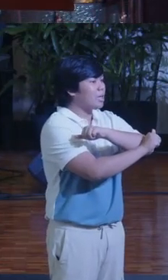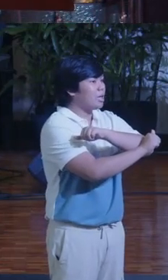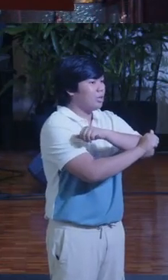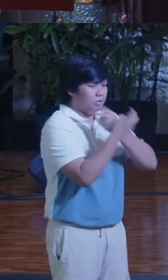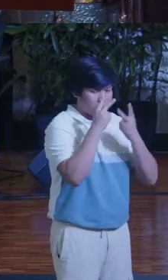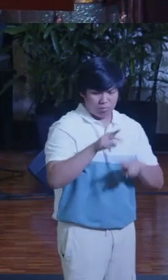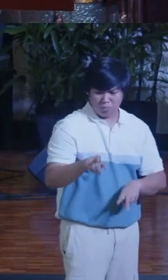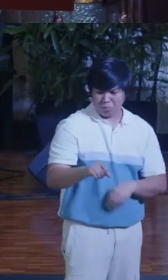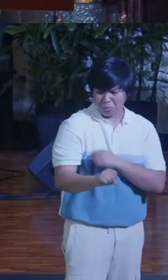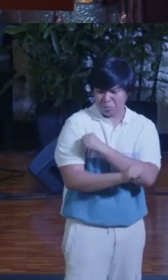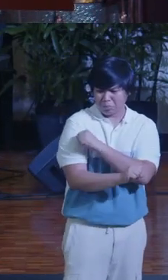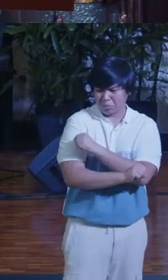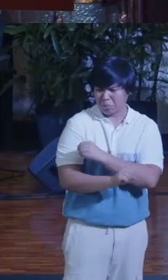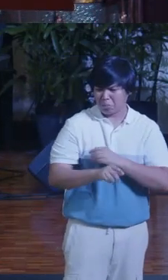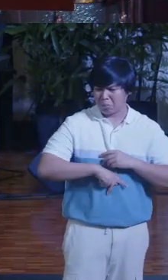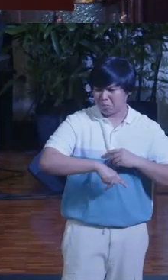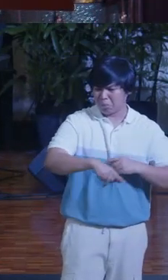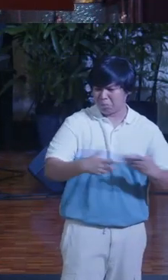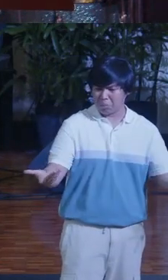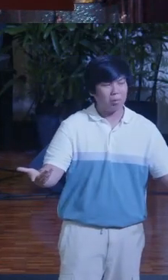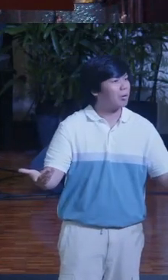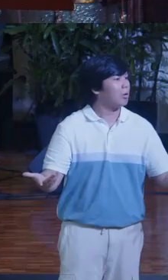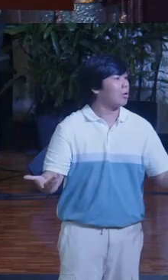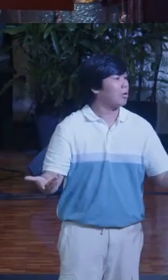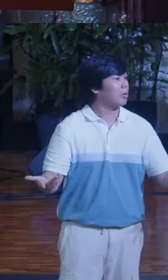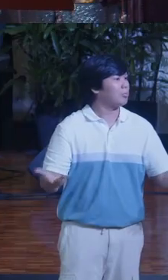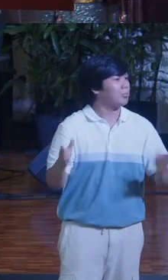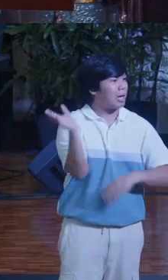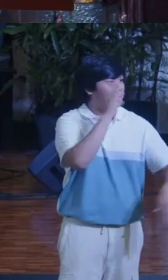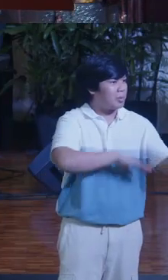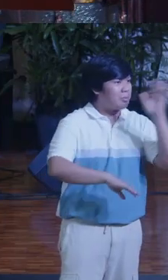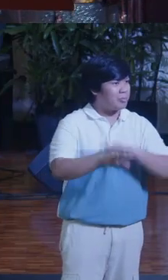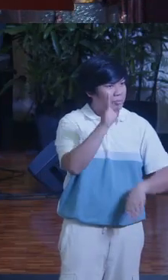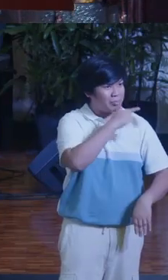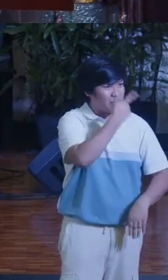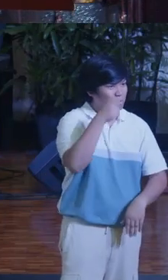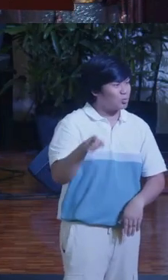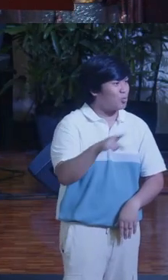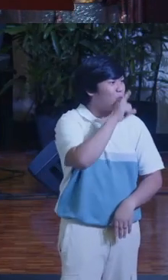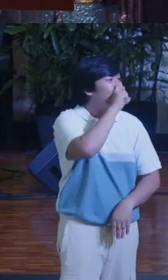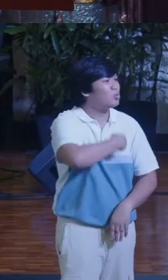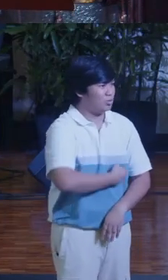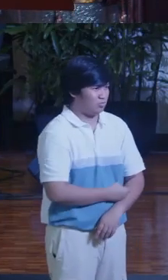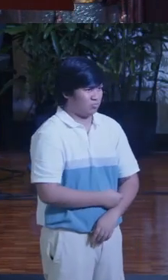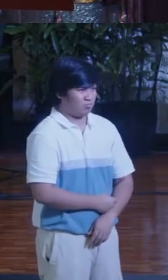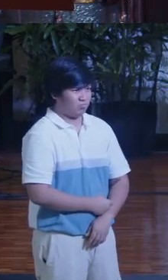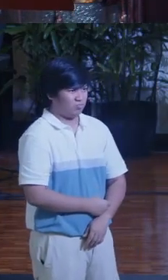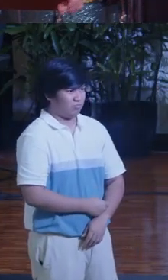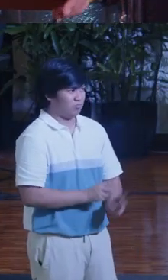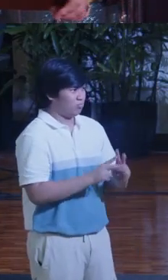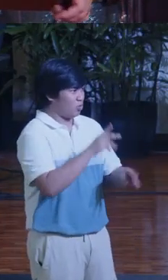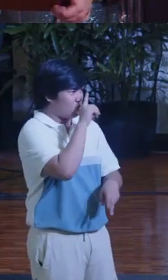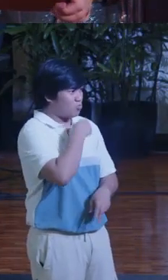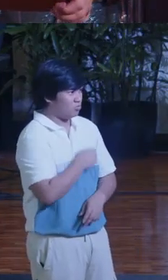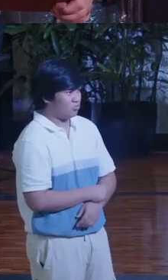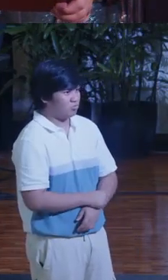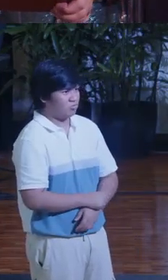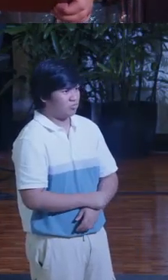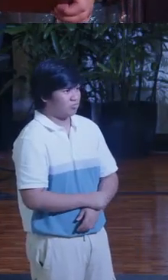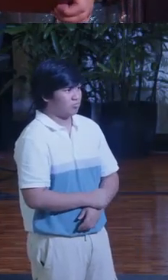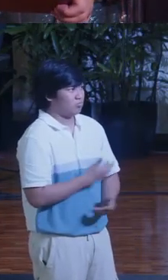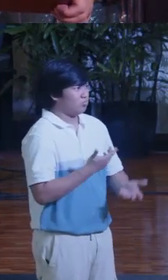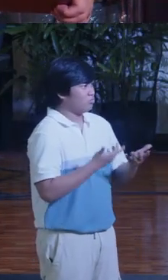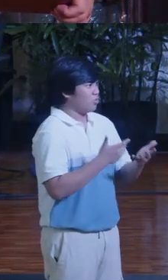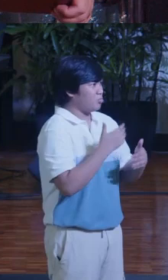children. Nako, problema. No. Dahil siguro po, nagdaan na ang mga